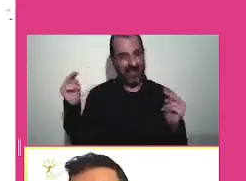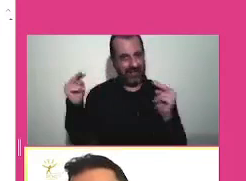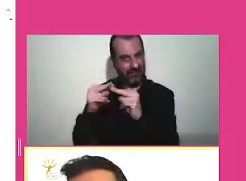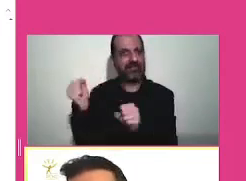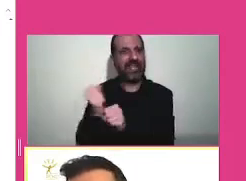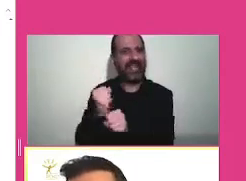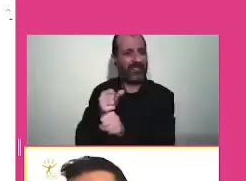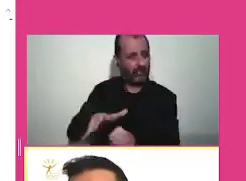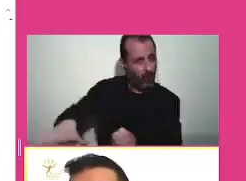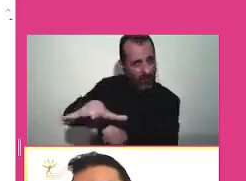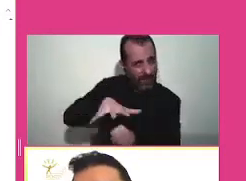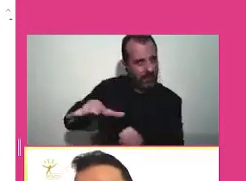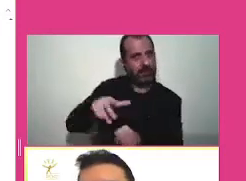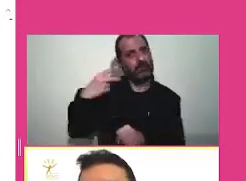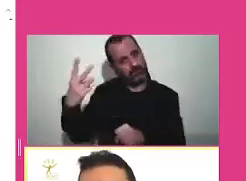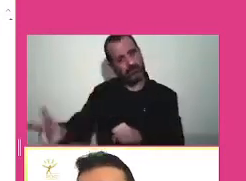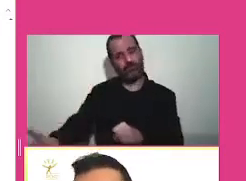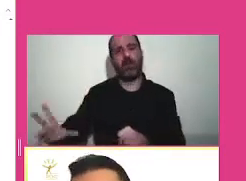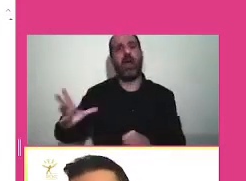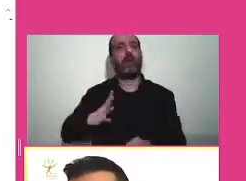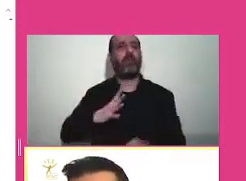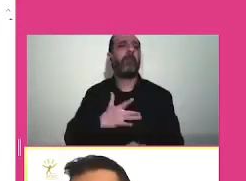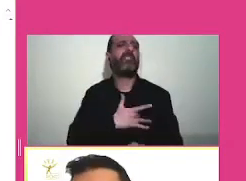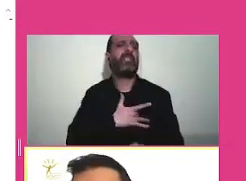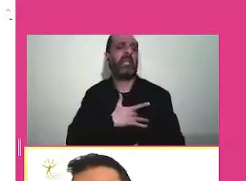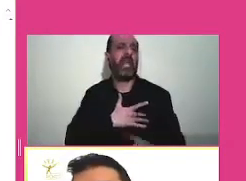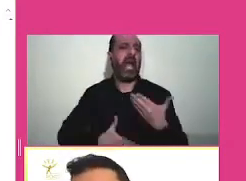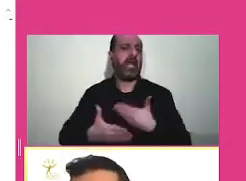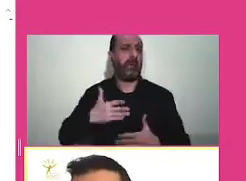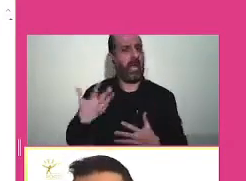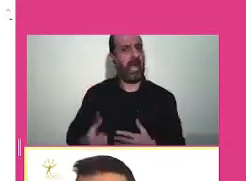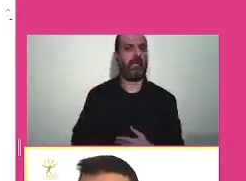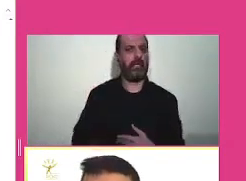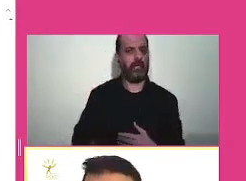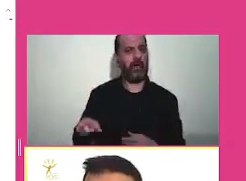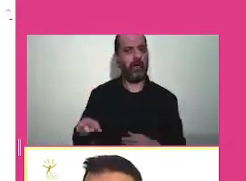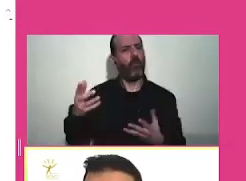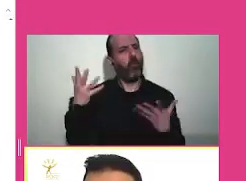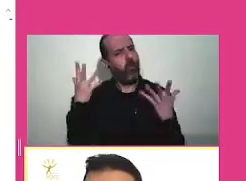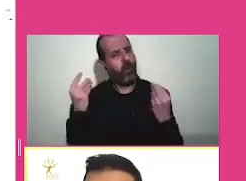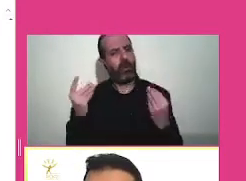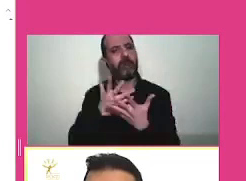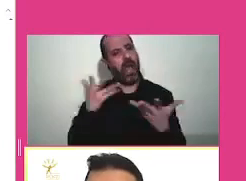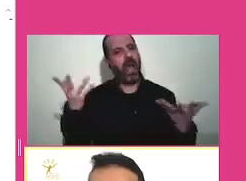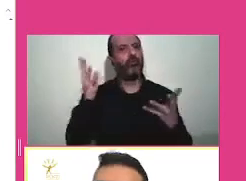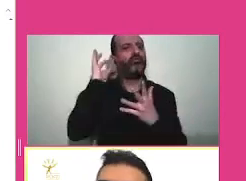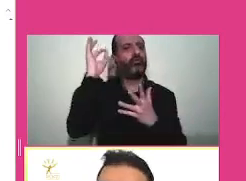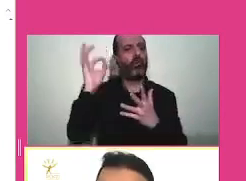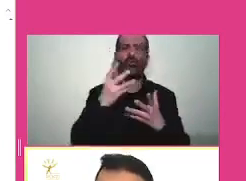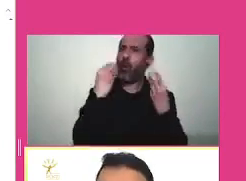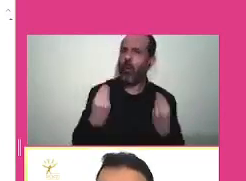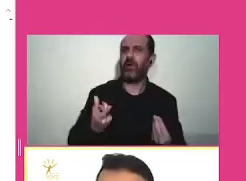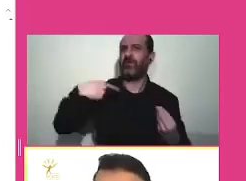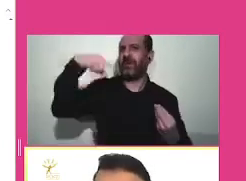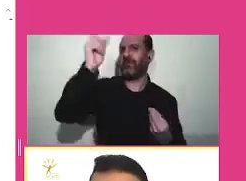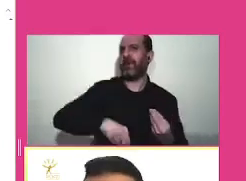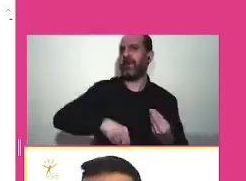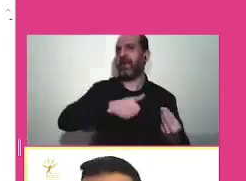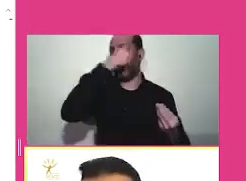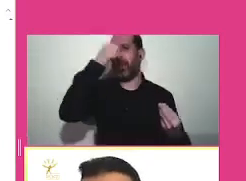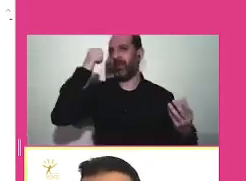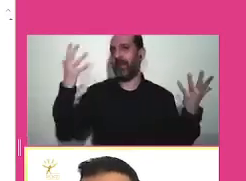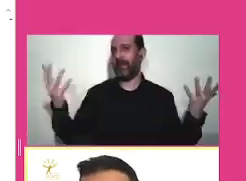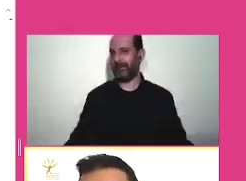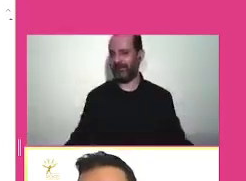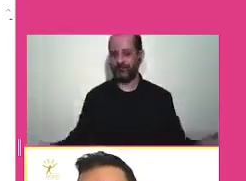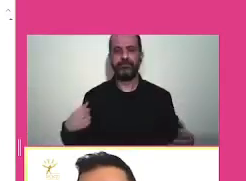νομίζω με αυτόν τον τρόπο πετύχαμε πολλαπλούς σκοπούς. Ήταν μια πολύ όμορφη έτσι, καλοκαιρινή μέρα και υπάρχει αγωνία αυτό ασφαλώς